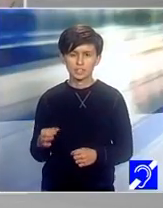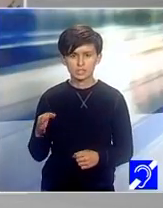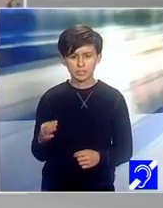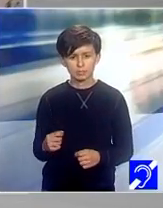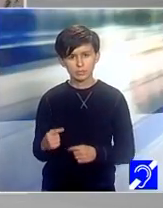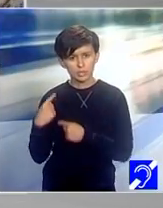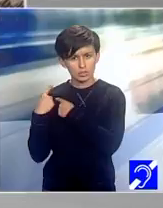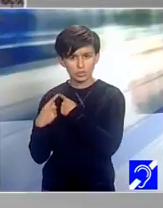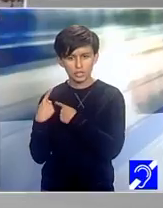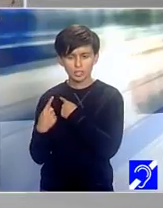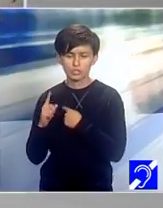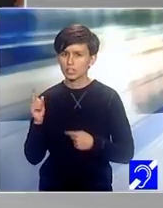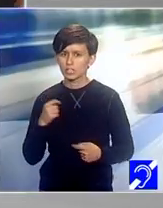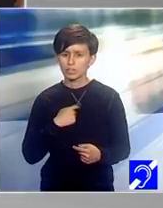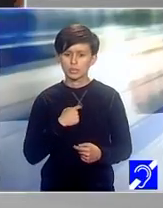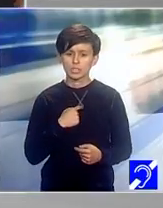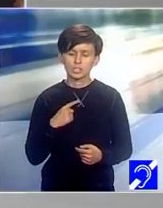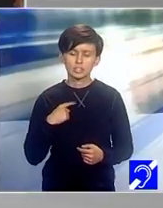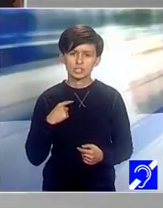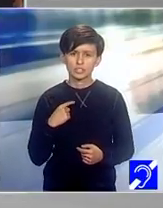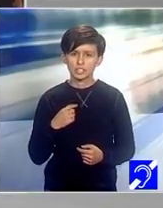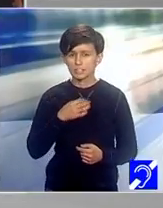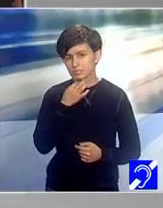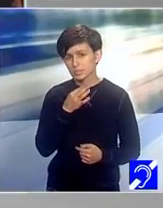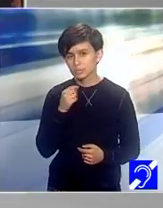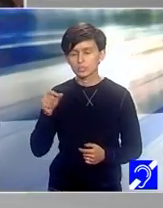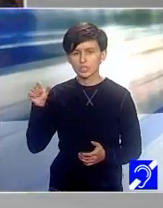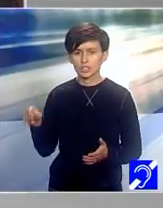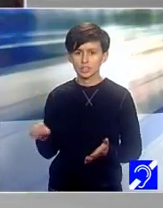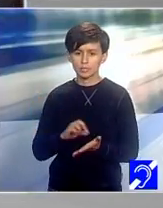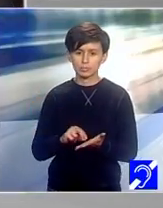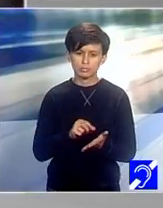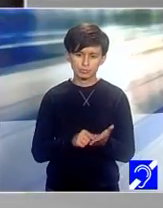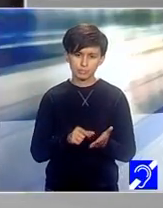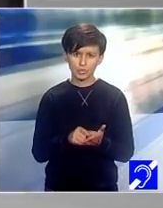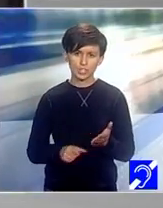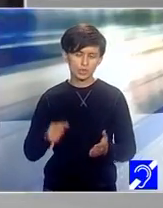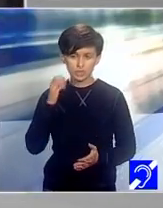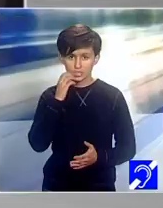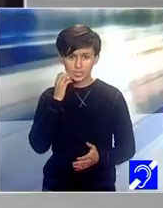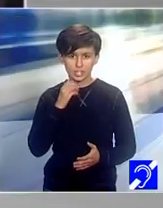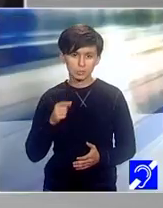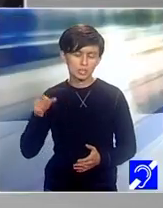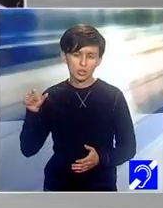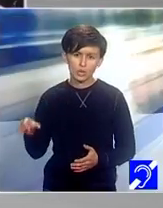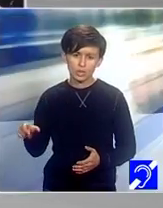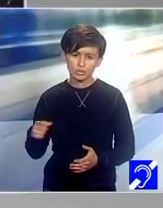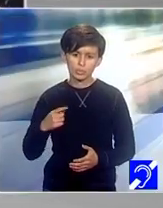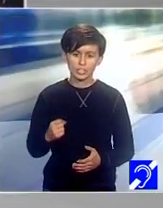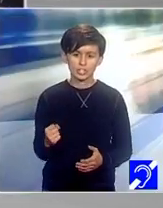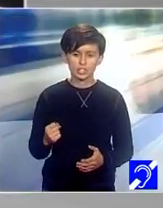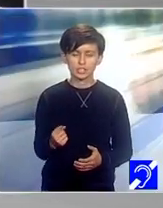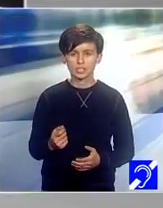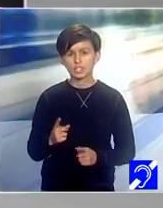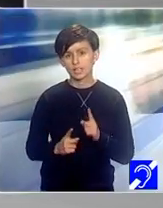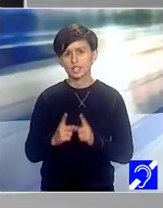nu poate fi redus doar la poetul țărănimii, nu poate fi redus doar la un poet rural, chiar dacă universul poeziei lui